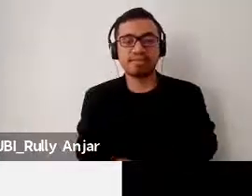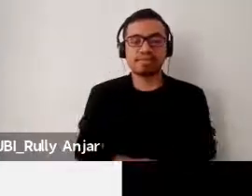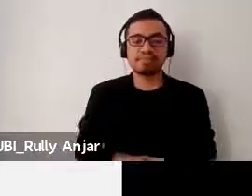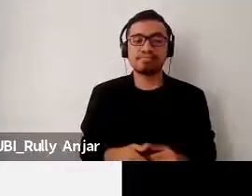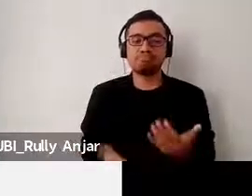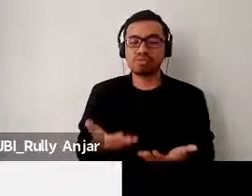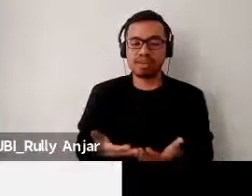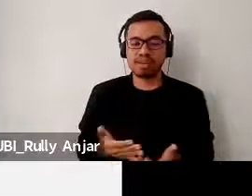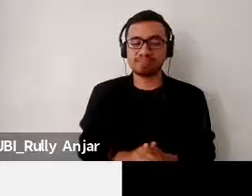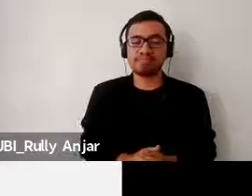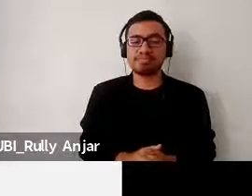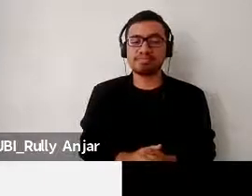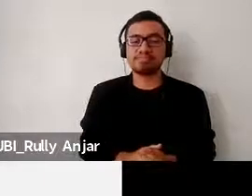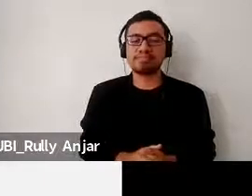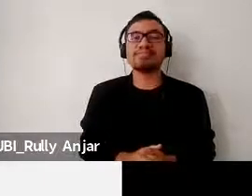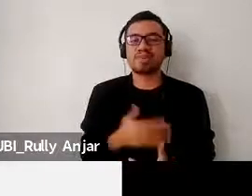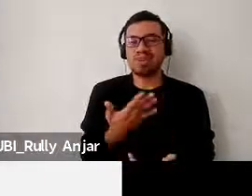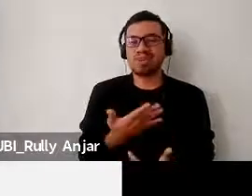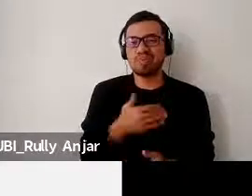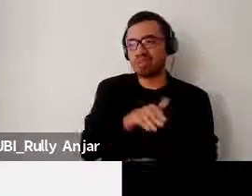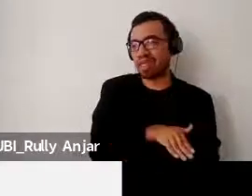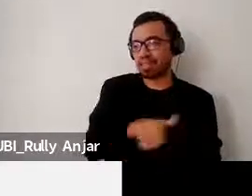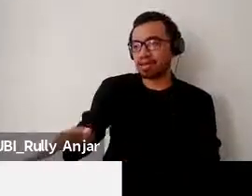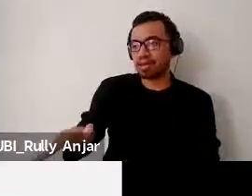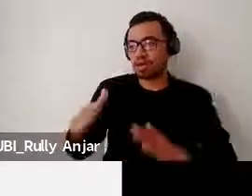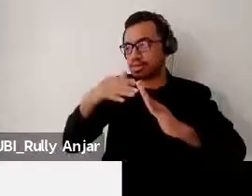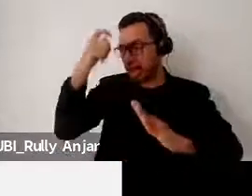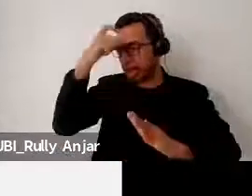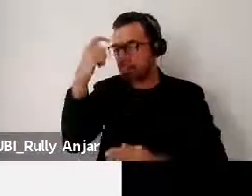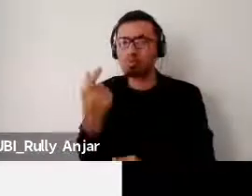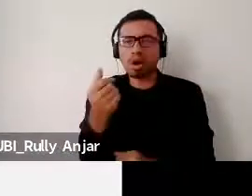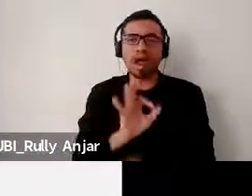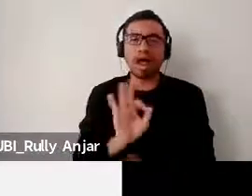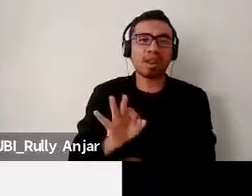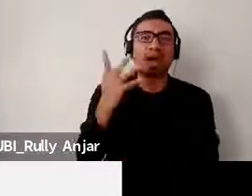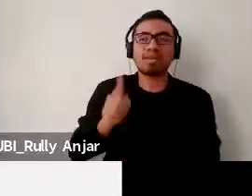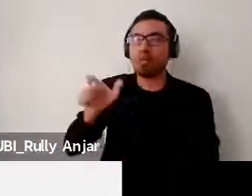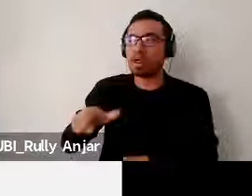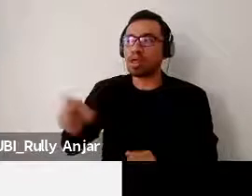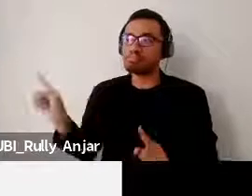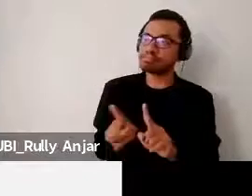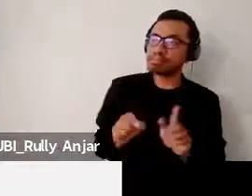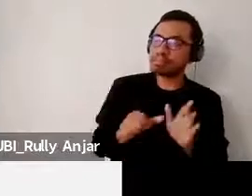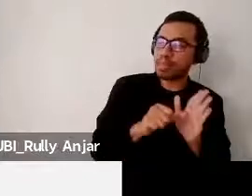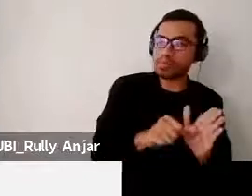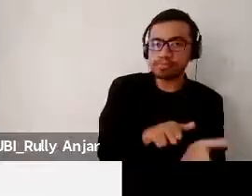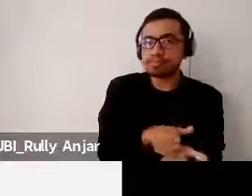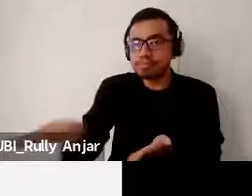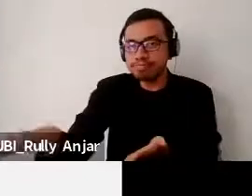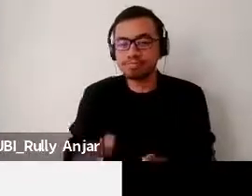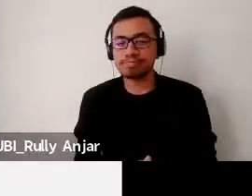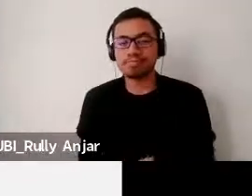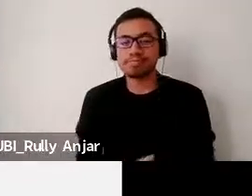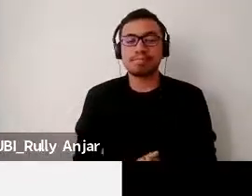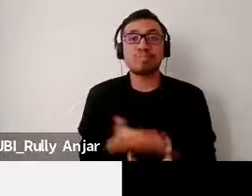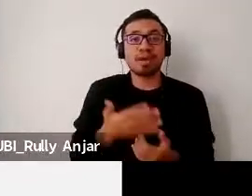untuk pergi ke layanan kesehatan. Jadi memang idealnya itu mungkin kalau hanya memberikan transfer tidak cukup. Jadi